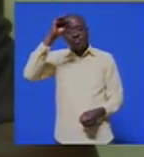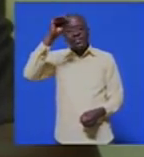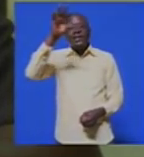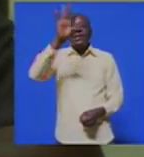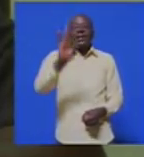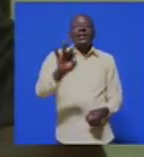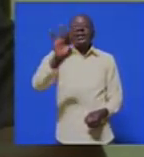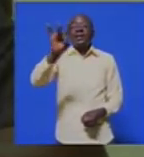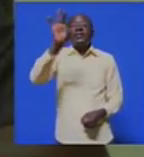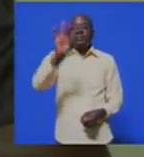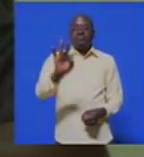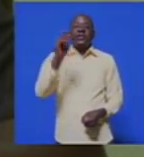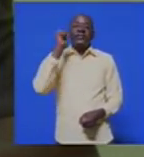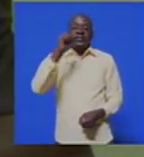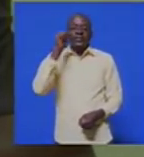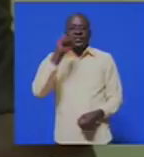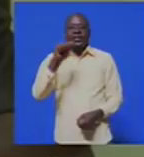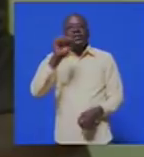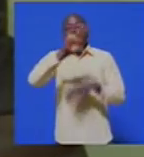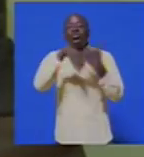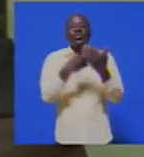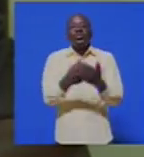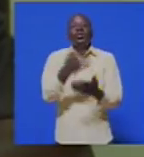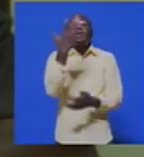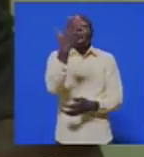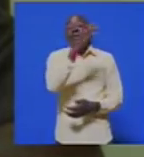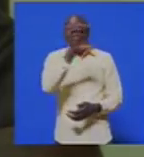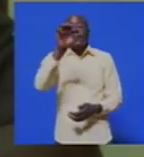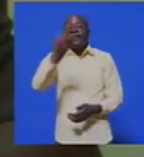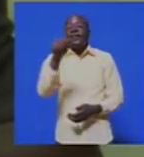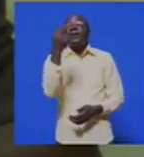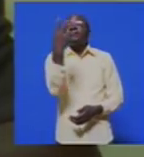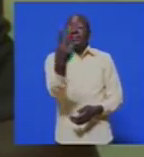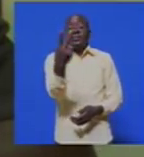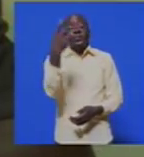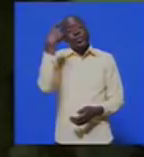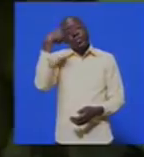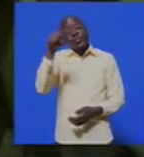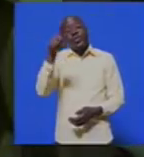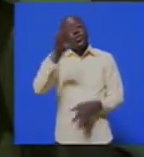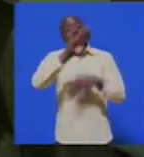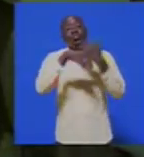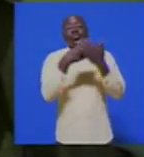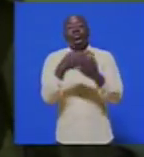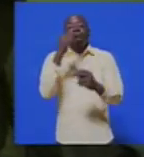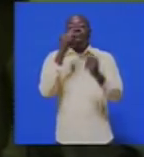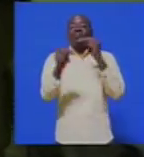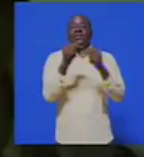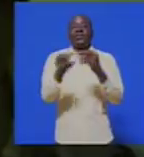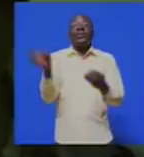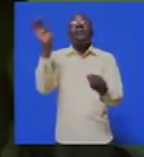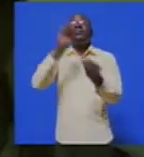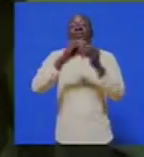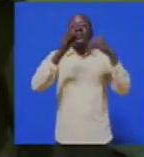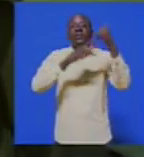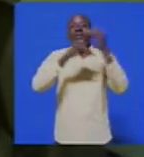filles. Donc, un total de 522 pour tous les niveaux. En plus de la construction et